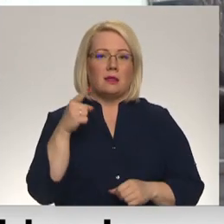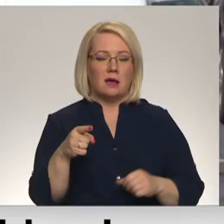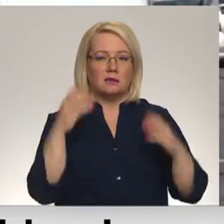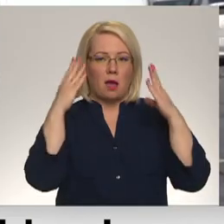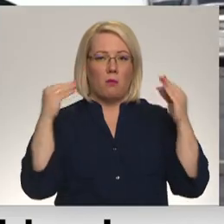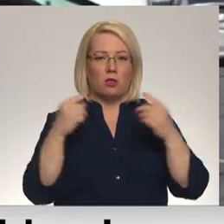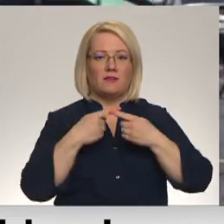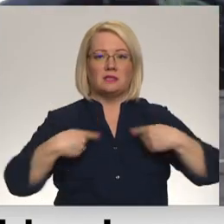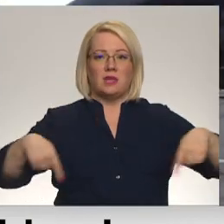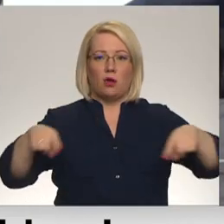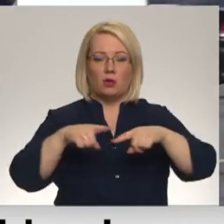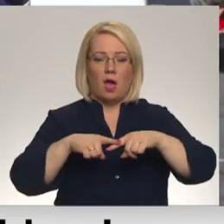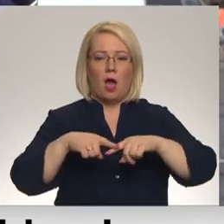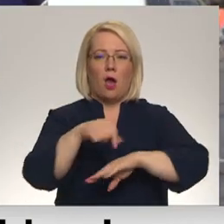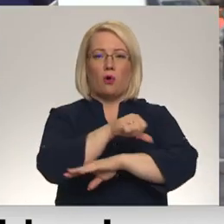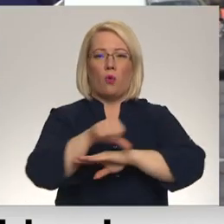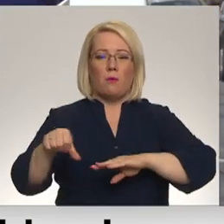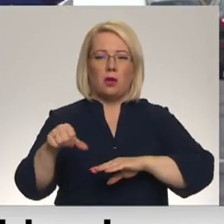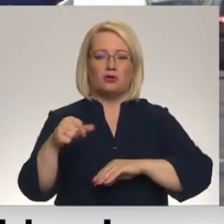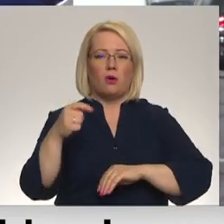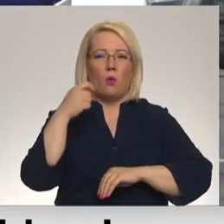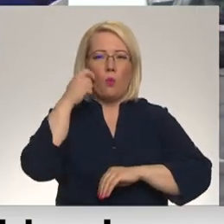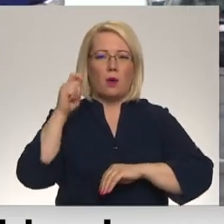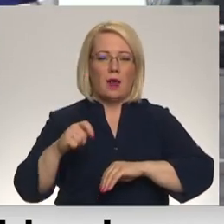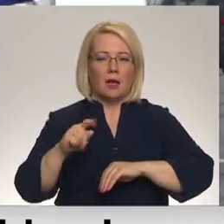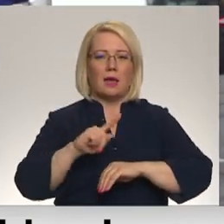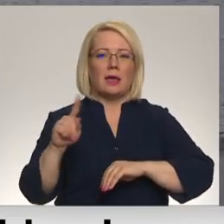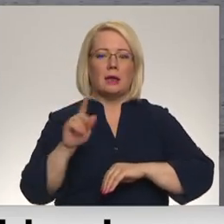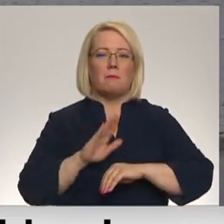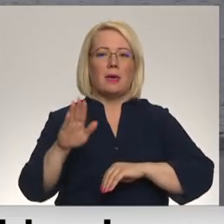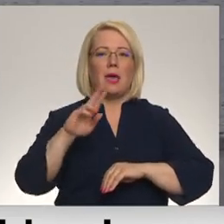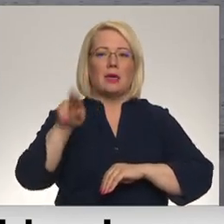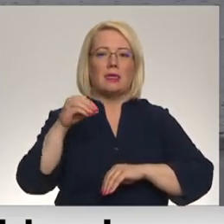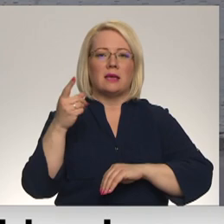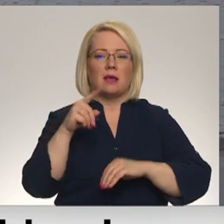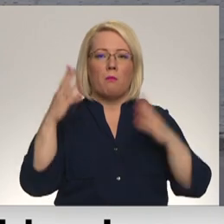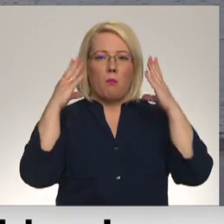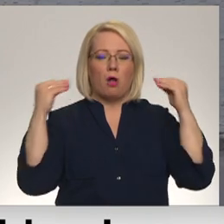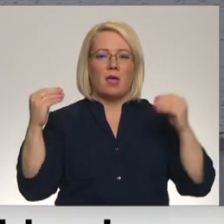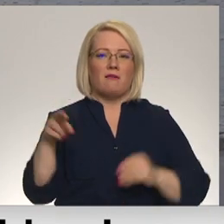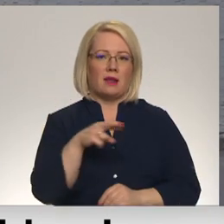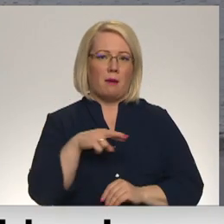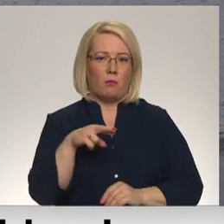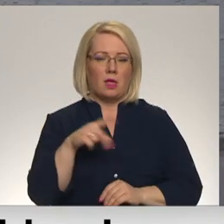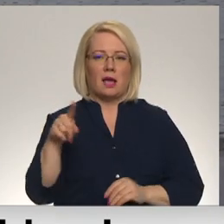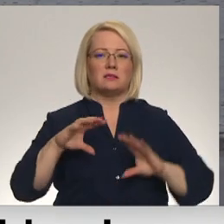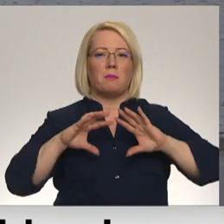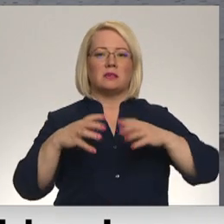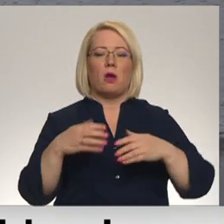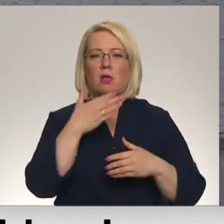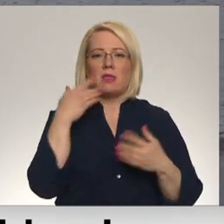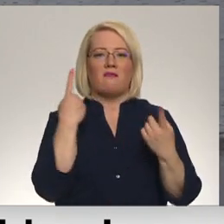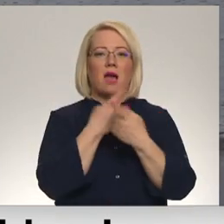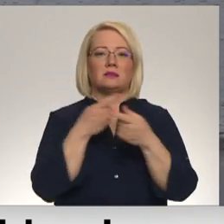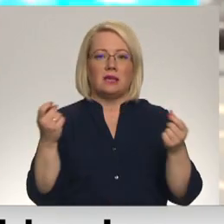Moldovas teritorijā gar robežu ar Ukrainu atrodas tā sauktā Piedņestras Moldāvu republika, kas statutiski nav atzīta,